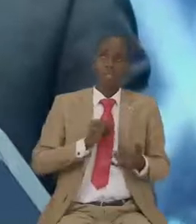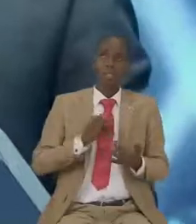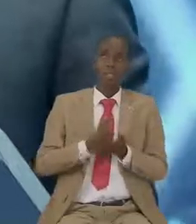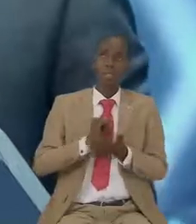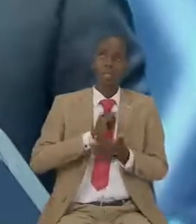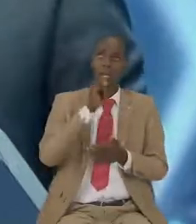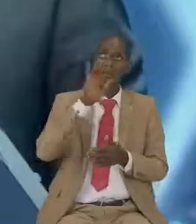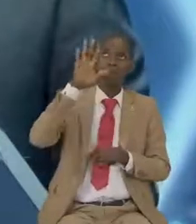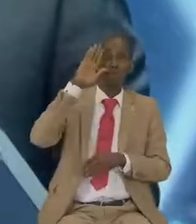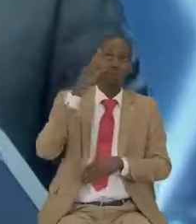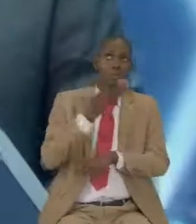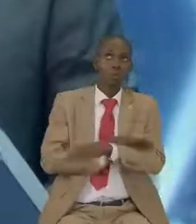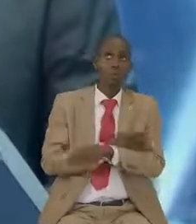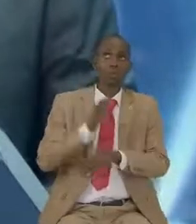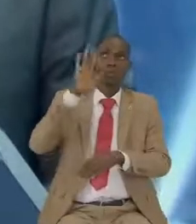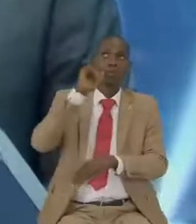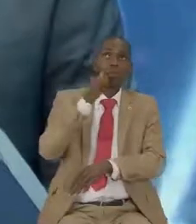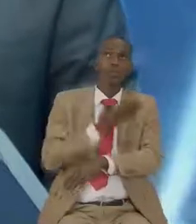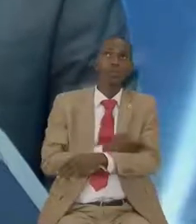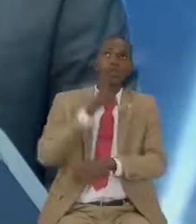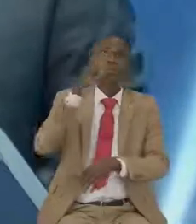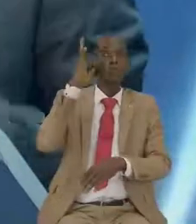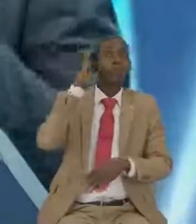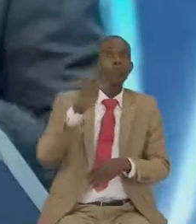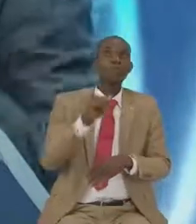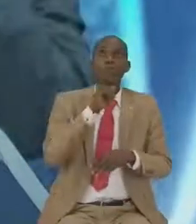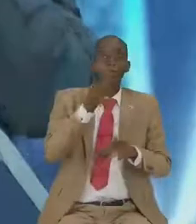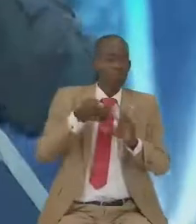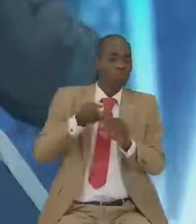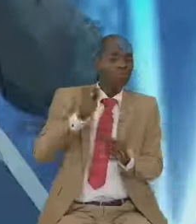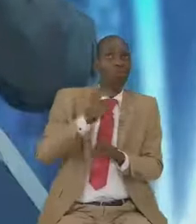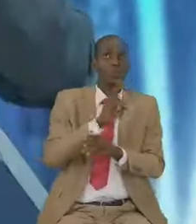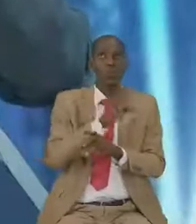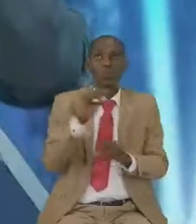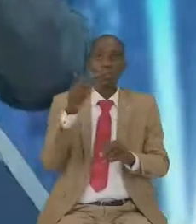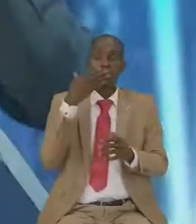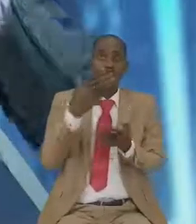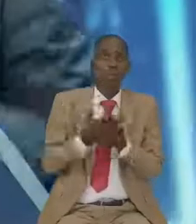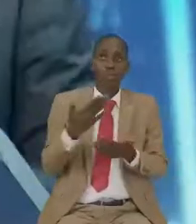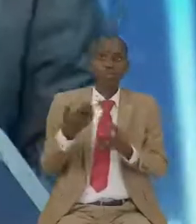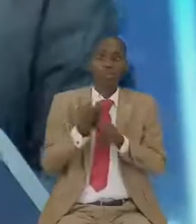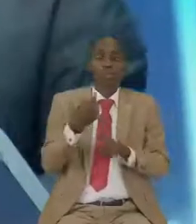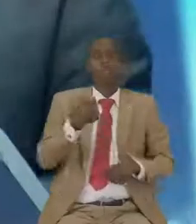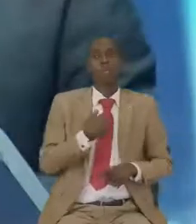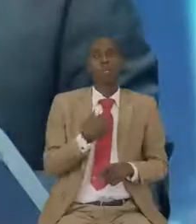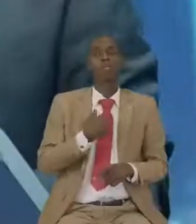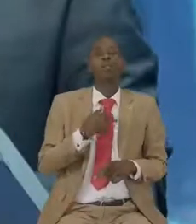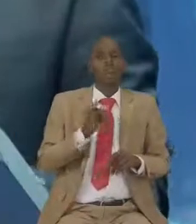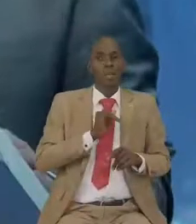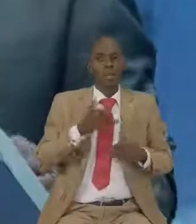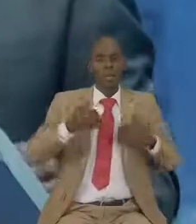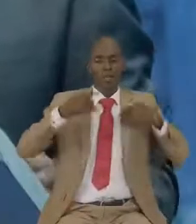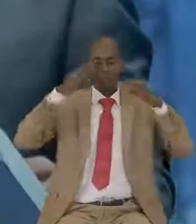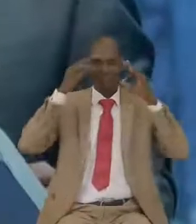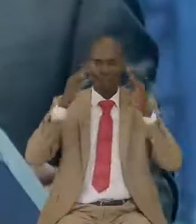Puisque je suis ton enfant maintenant, tu m'avais assuré par l'homme de Dieu que tu ne me refuseras aucun bien. J'ai